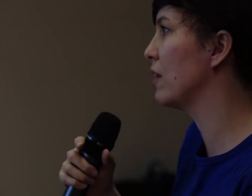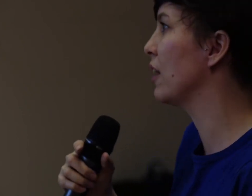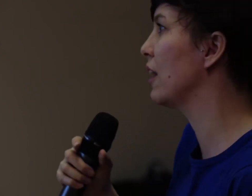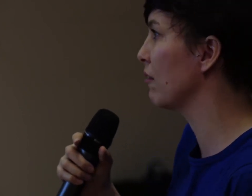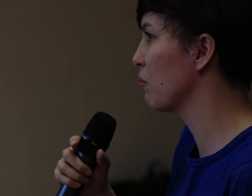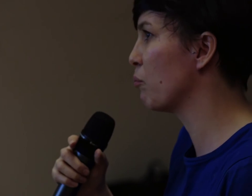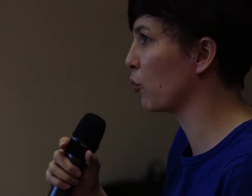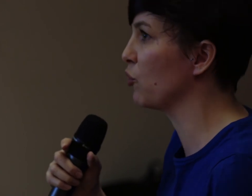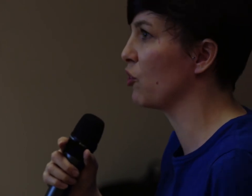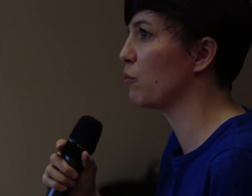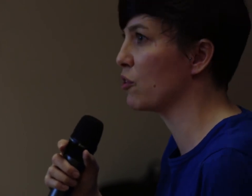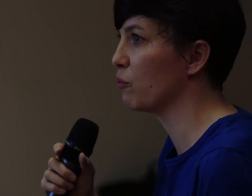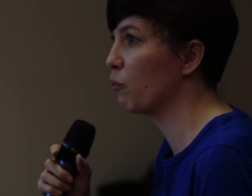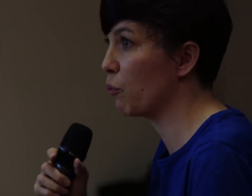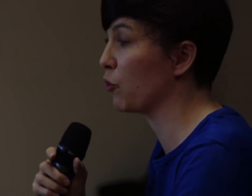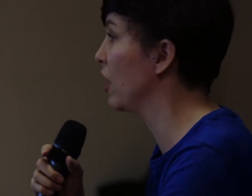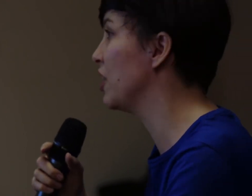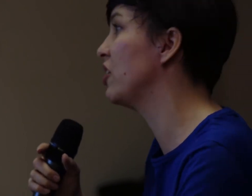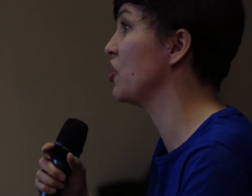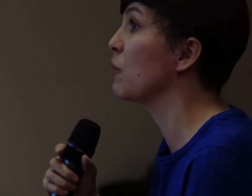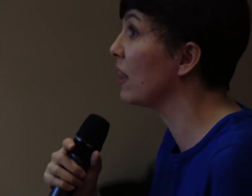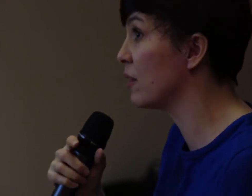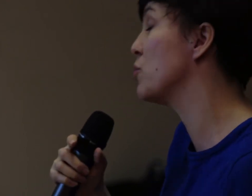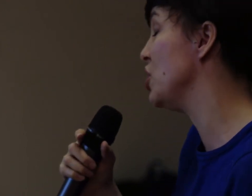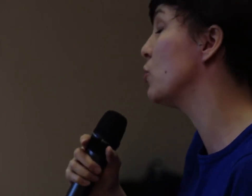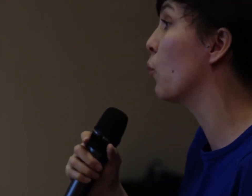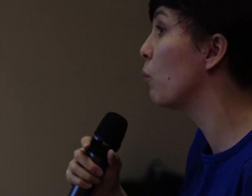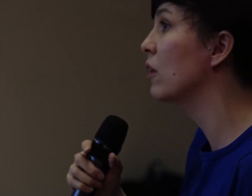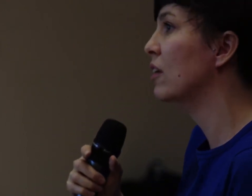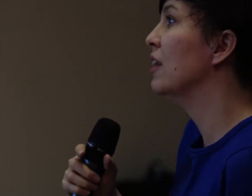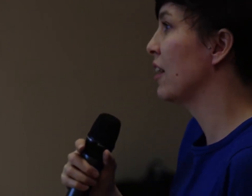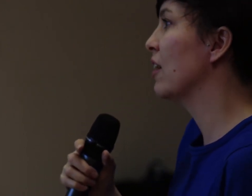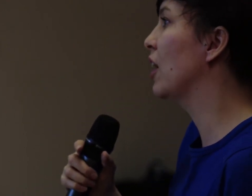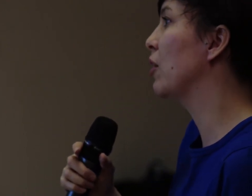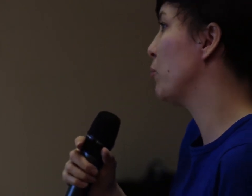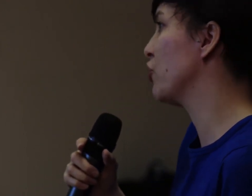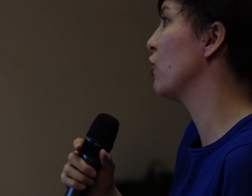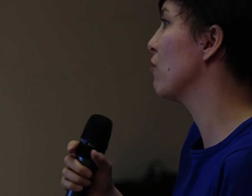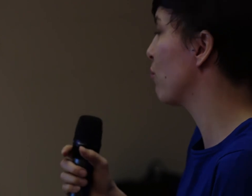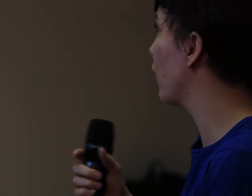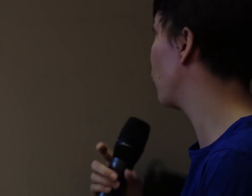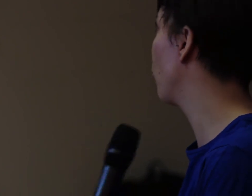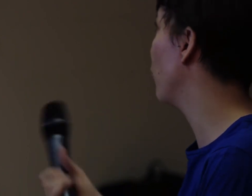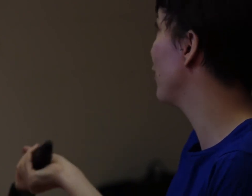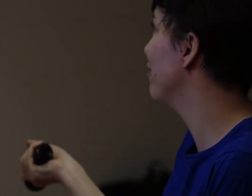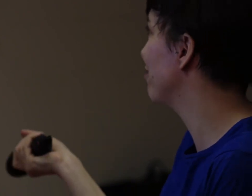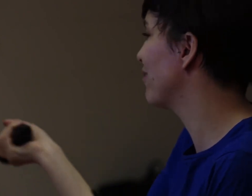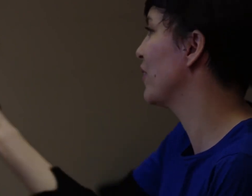sem i ti postižení, prostě lidi, kteří nemají sem přístup, přišli. Tak